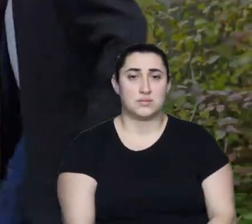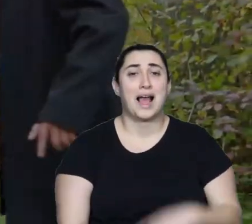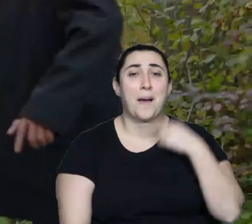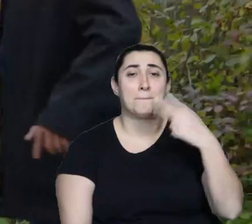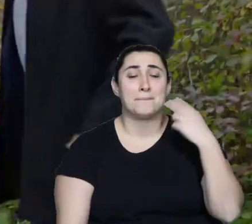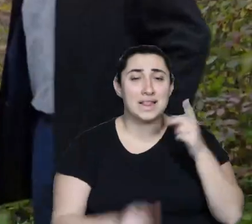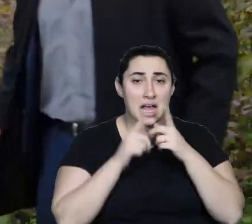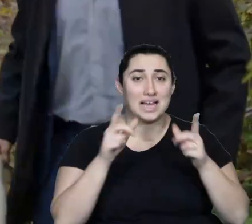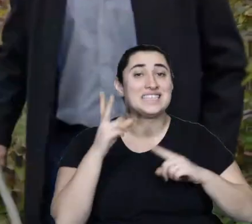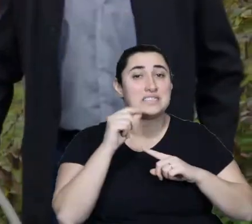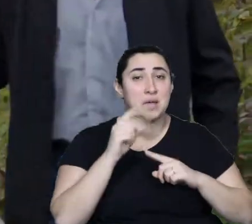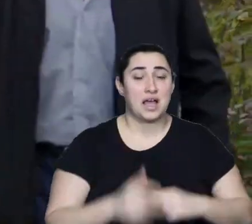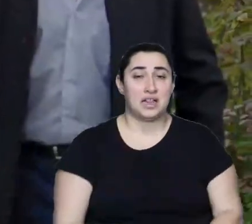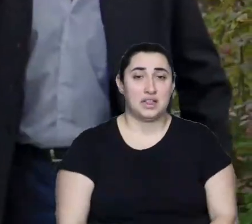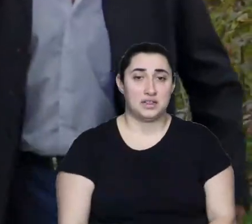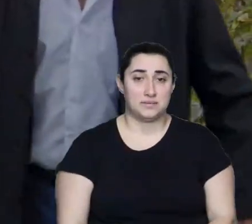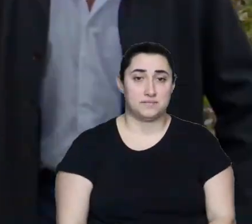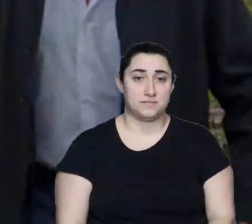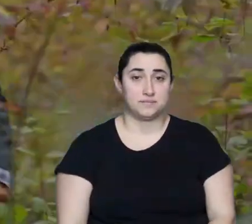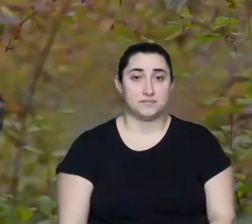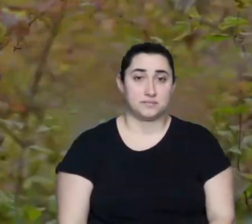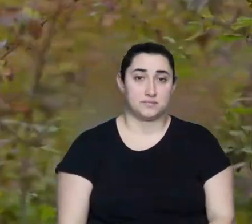Atla. İsmail!